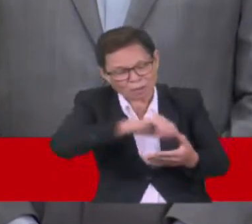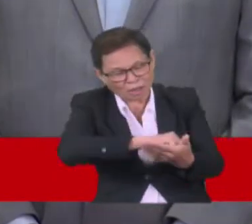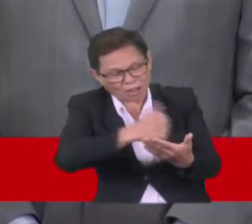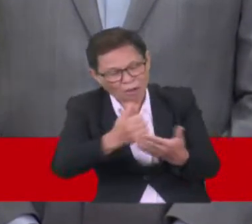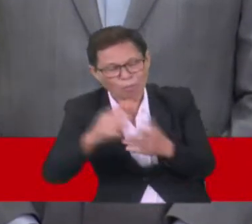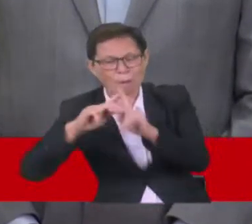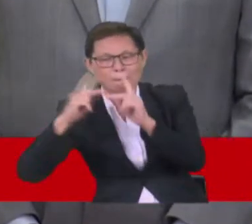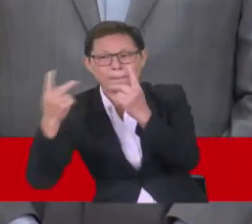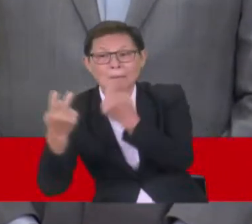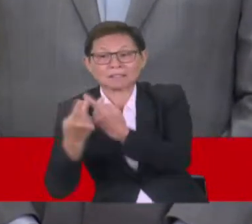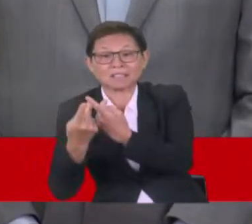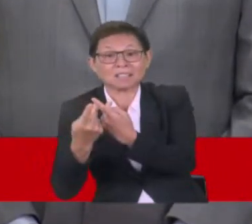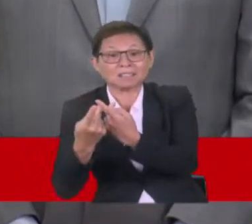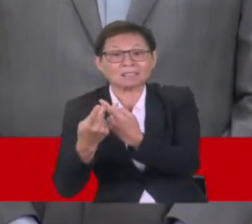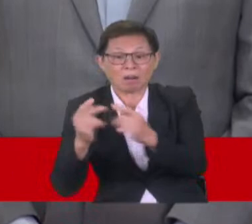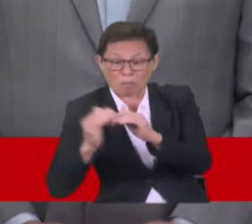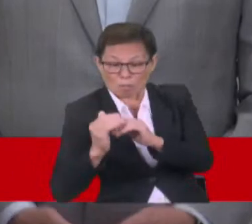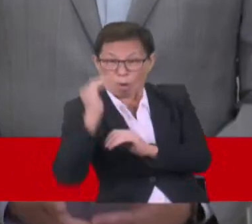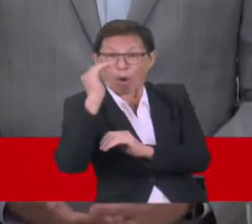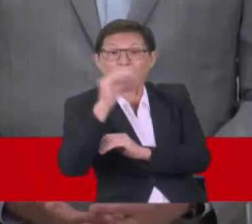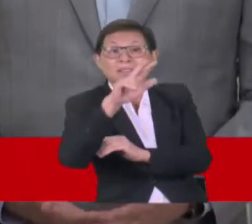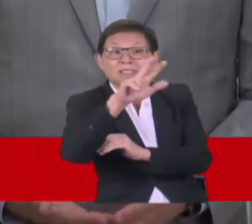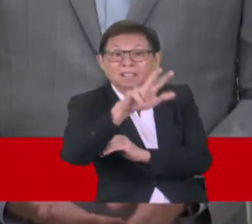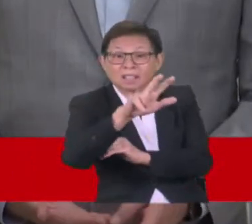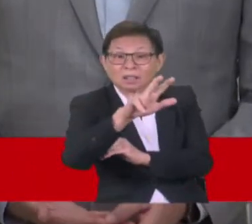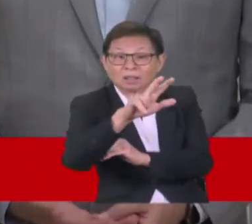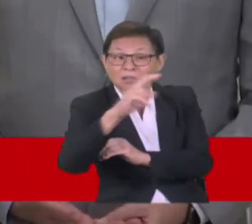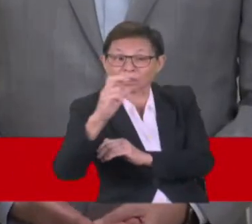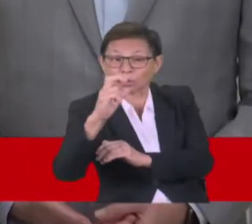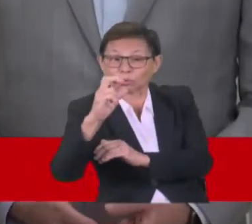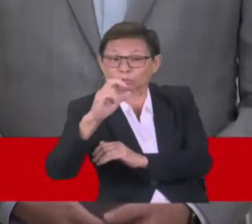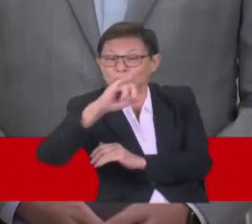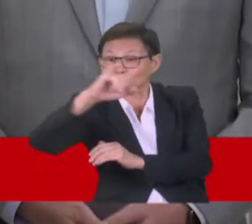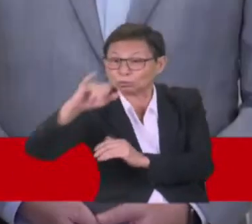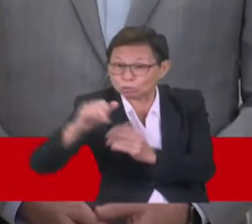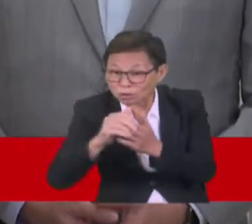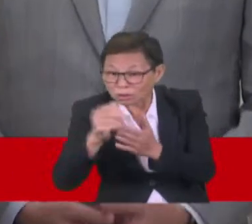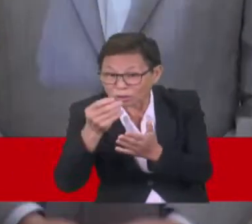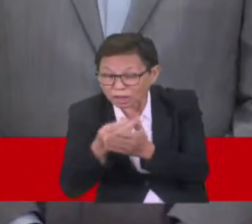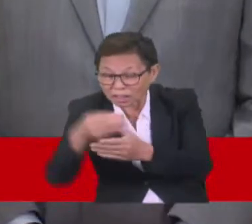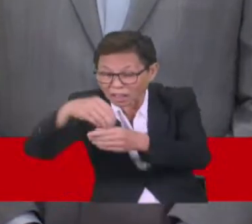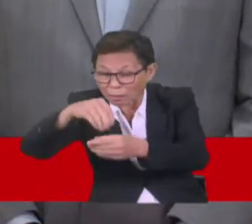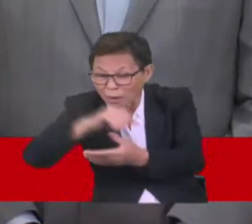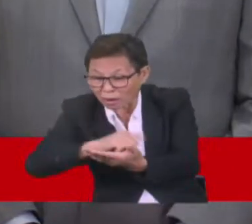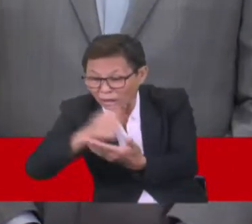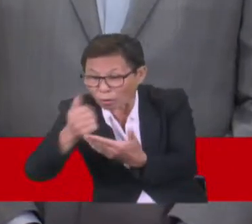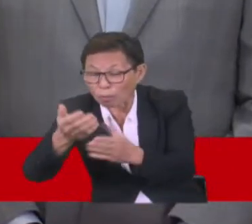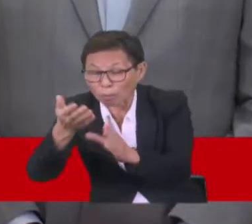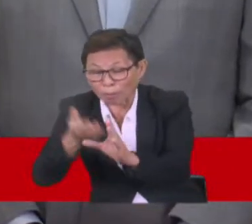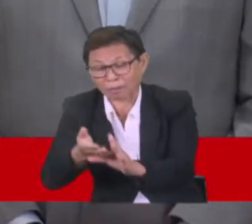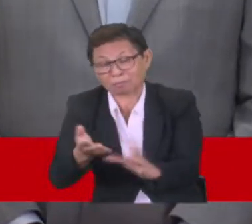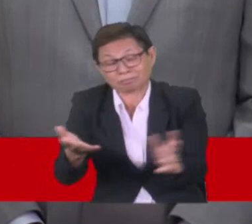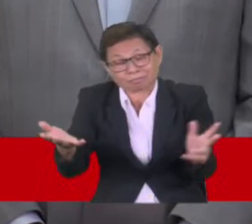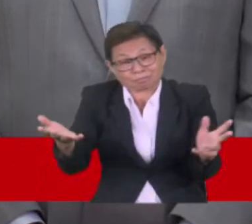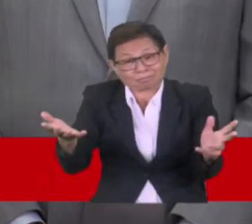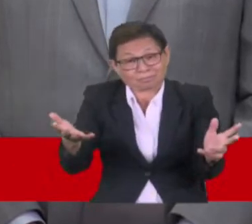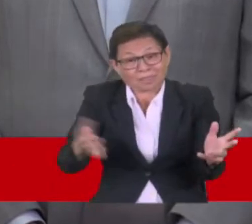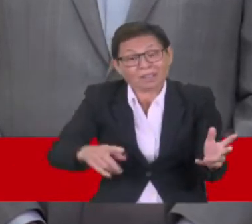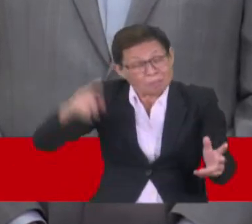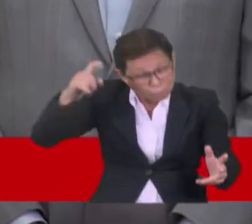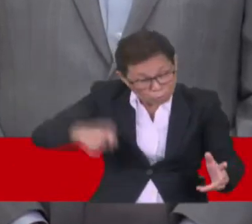Pati dan menjajah lebih 300 juta Ringgit itulah harus